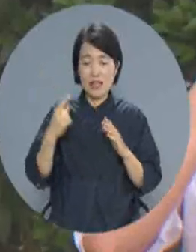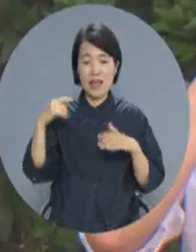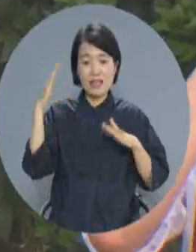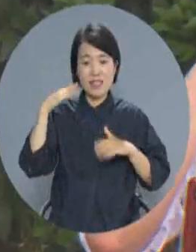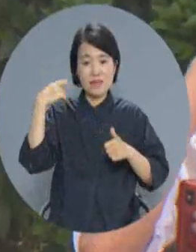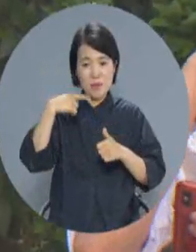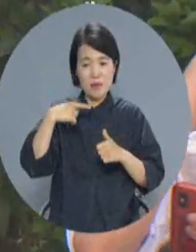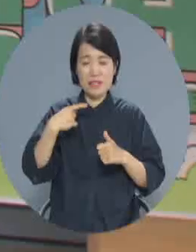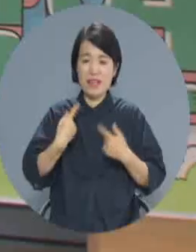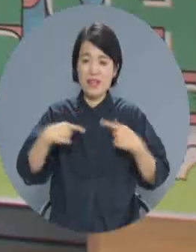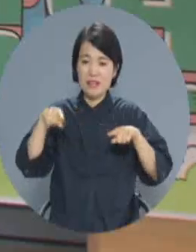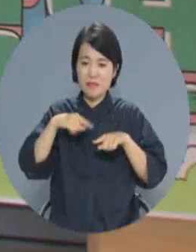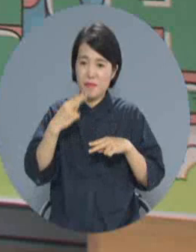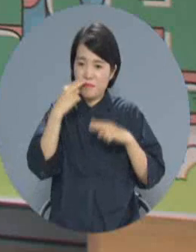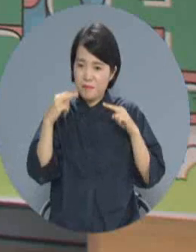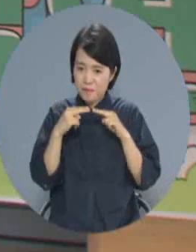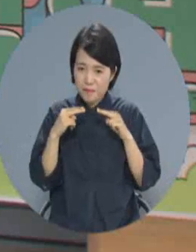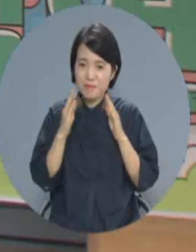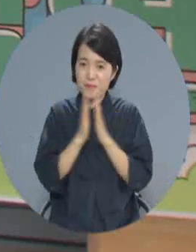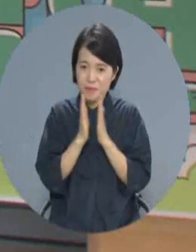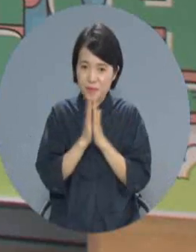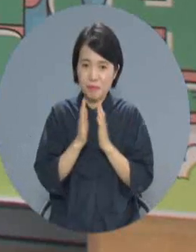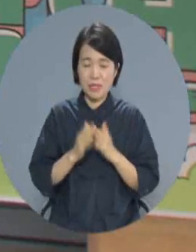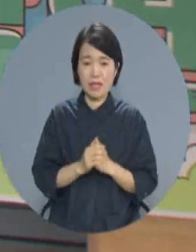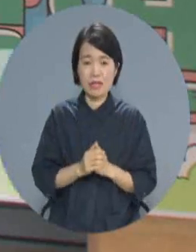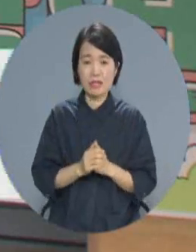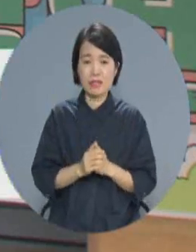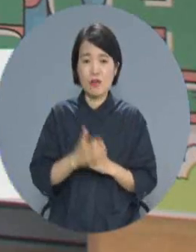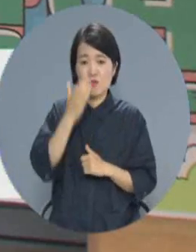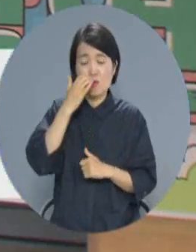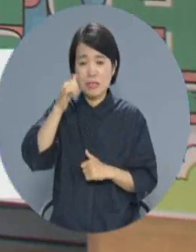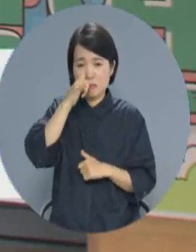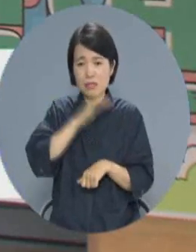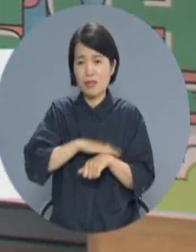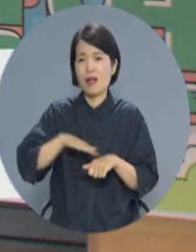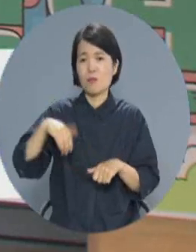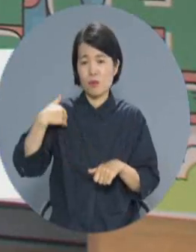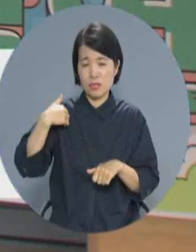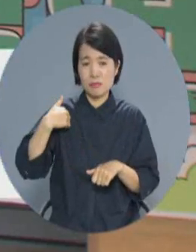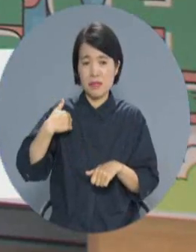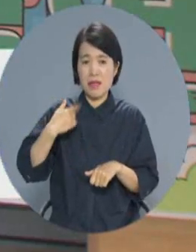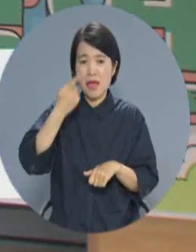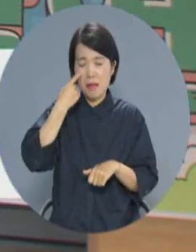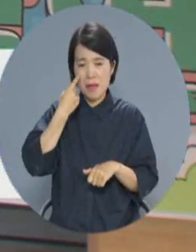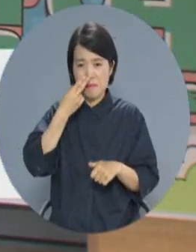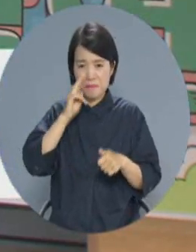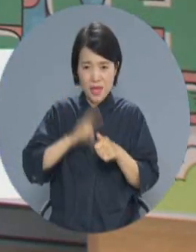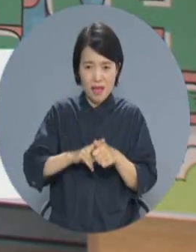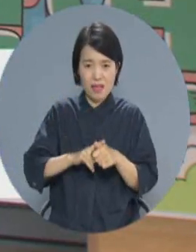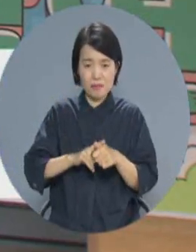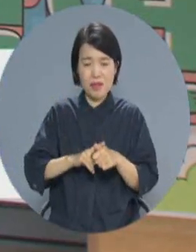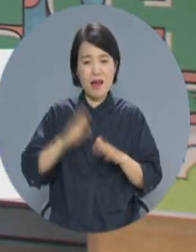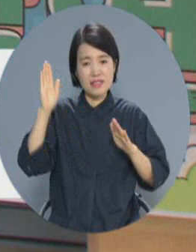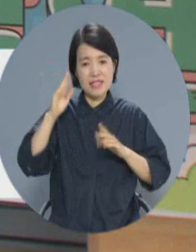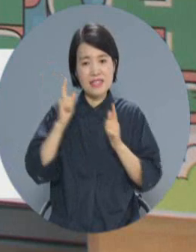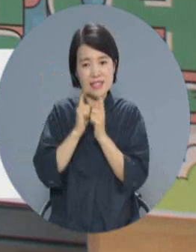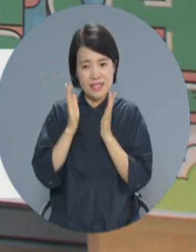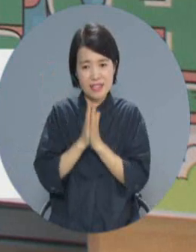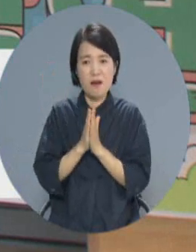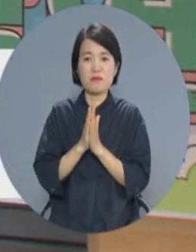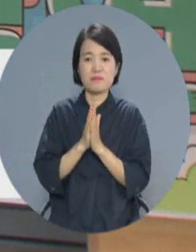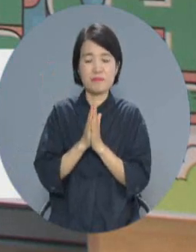함께 호흡합니다. 꿈은 있지만 아직 잘 모르지만 한번 해보고 싶다라고 부딪혔을 때 아이들이